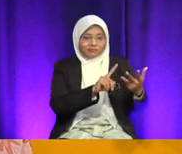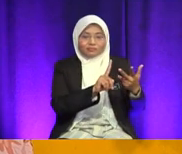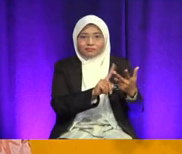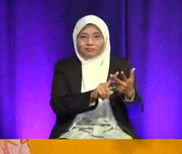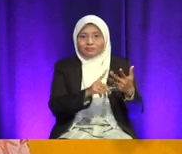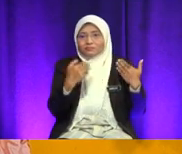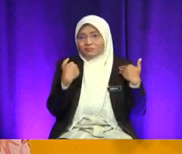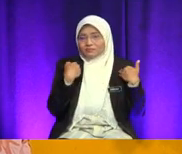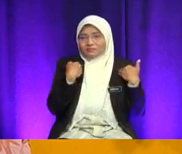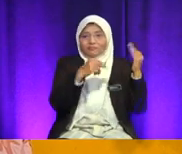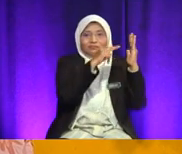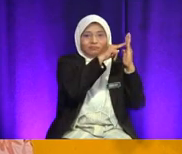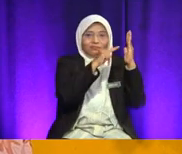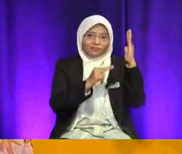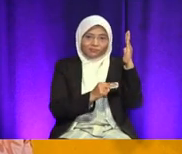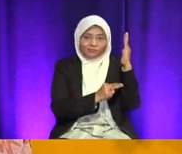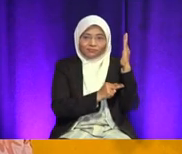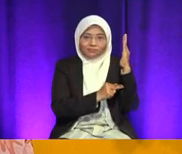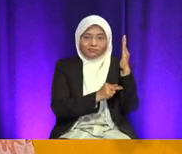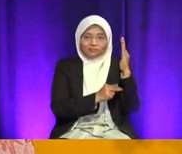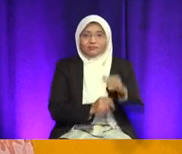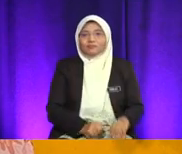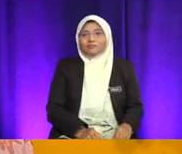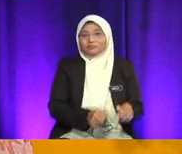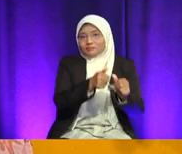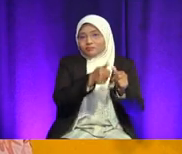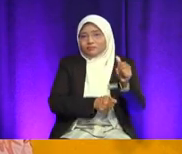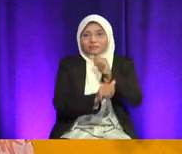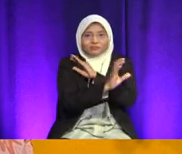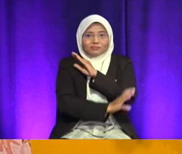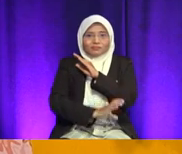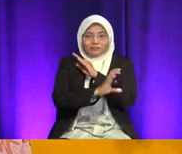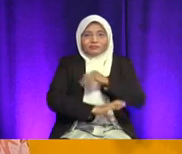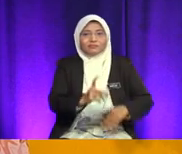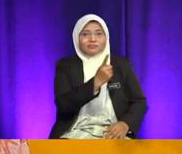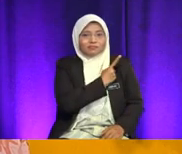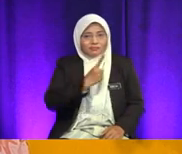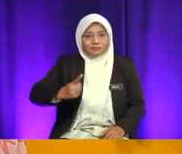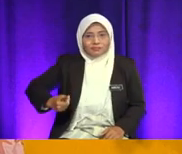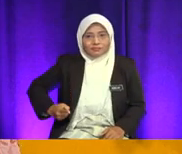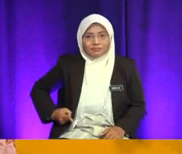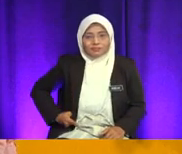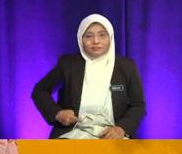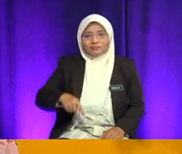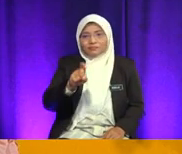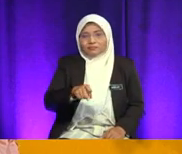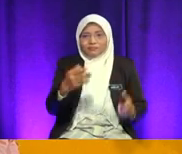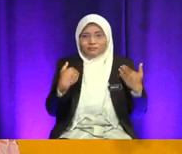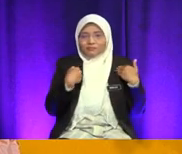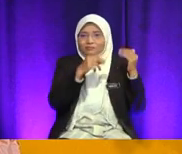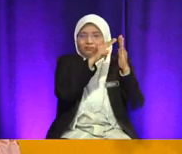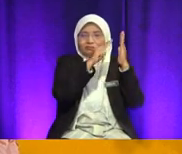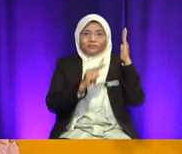perundangan setiap negara berdaulat perlu ada undang-undang Mengapa perlu ada